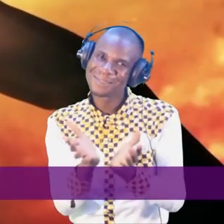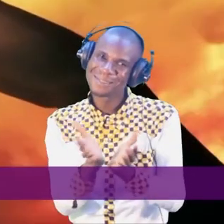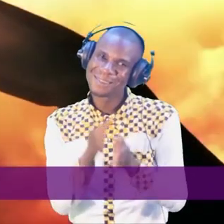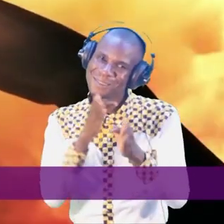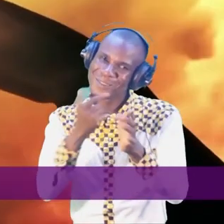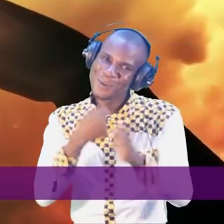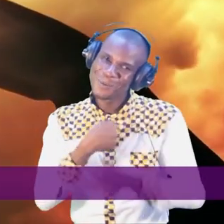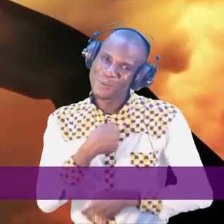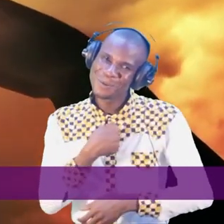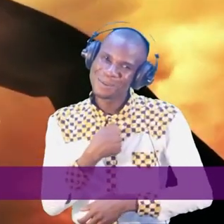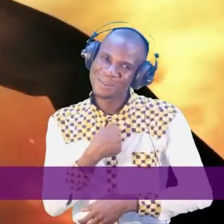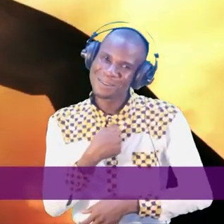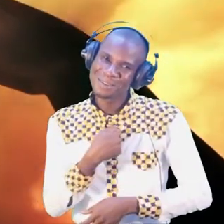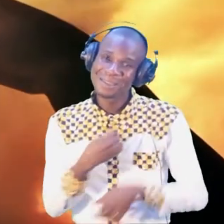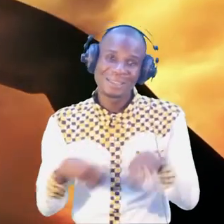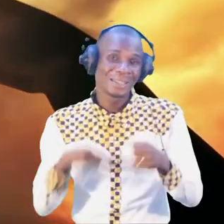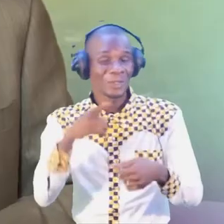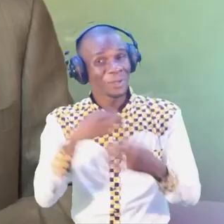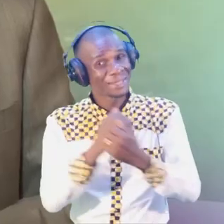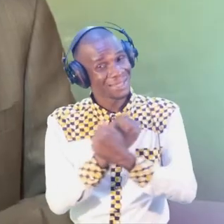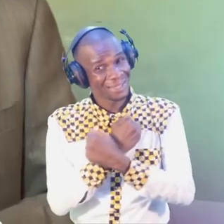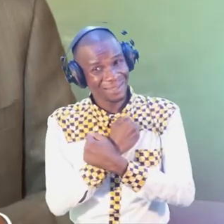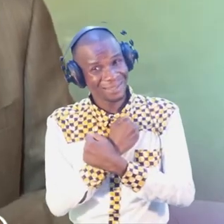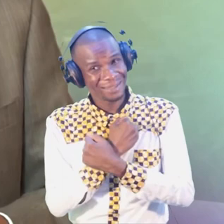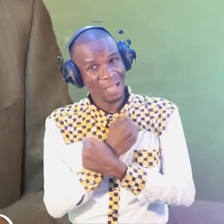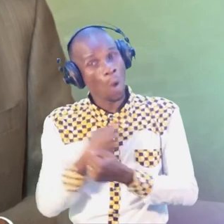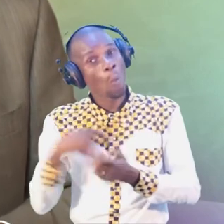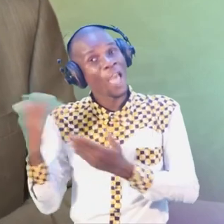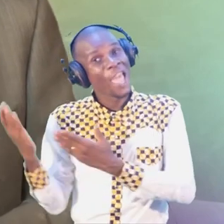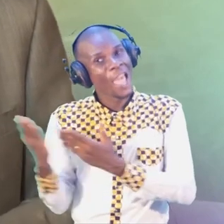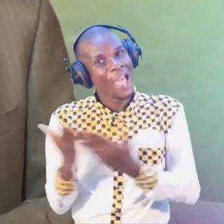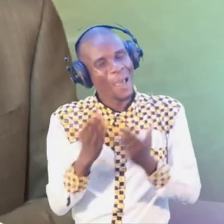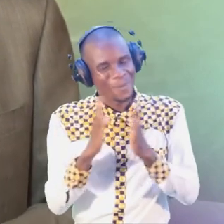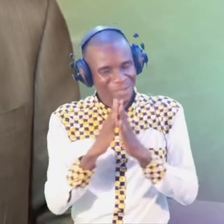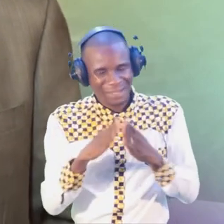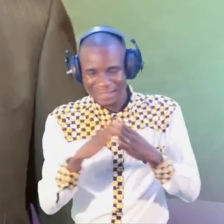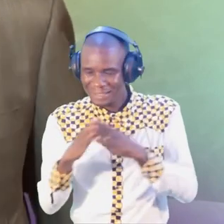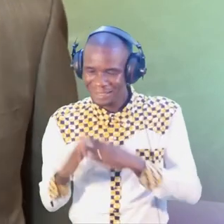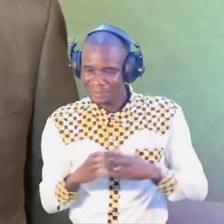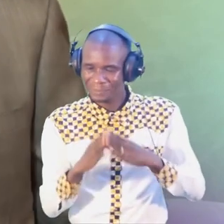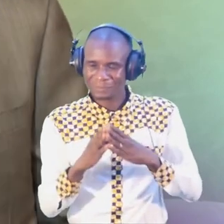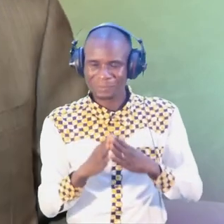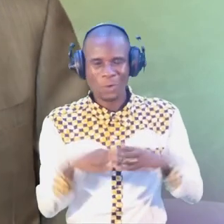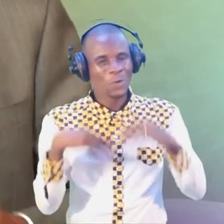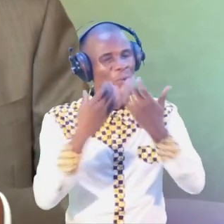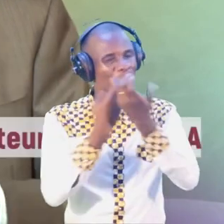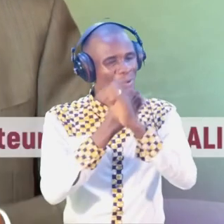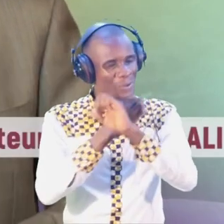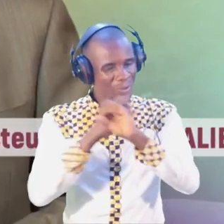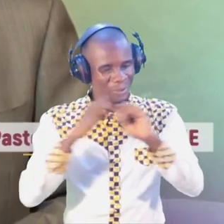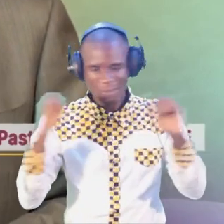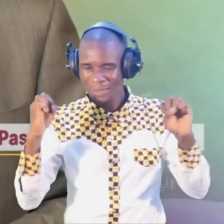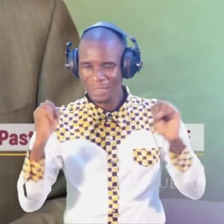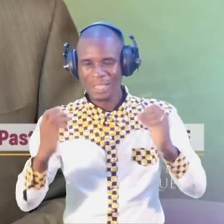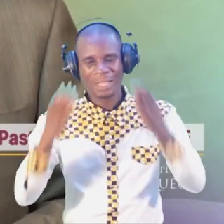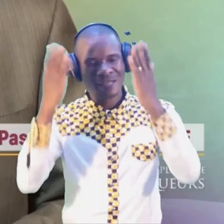kwako. Anakuambia nifuate, nifuate. Ikiwa ndio mapenzi yako, tungeomba